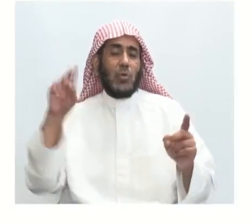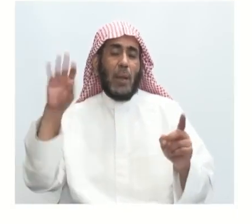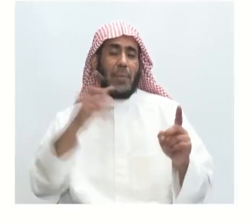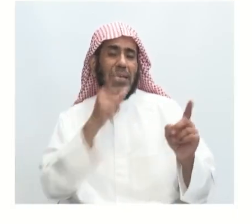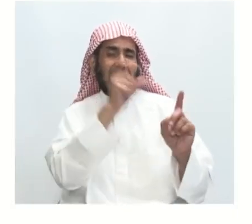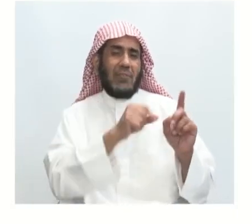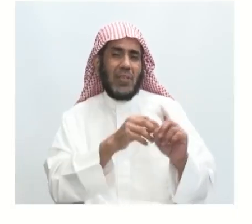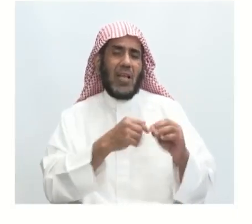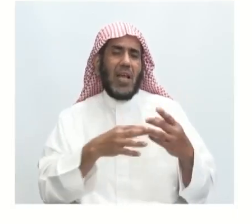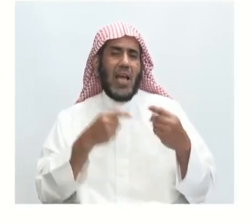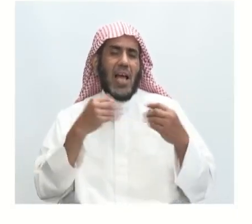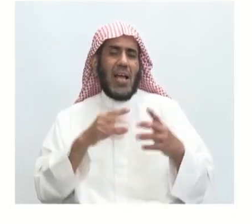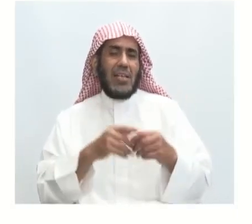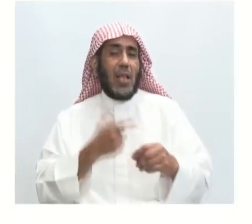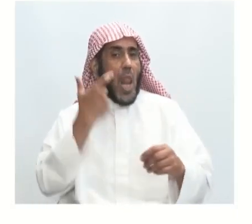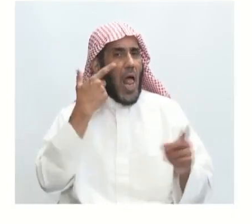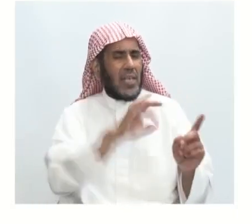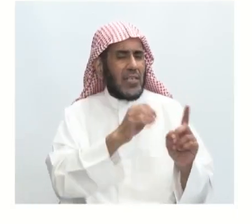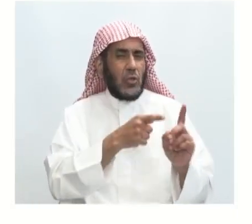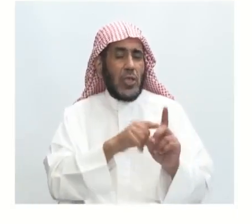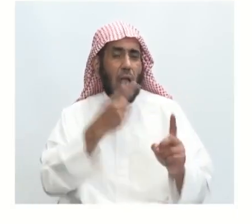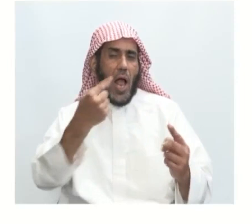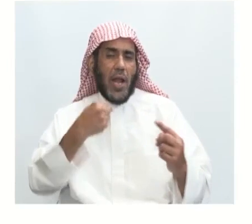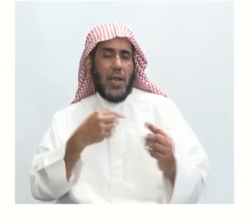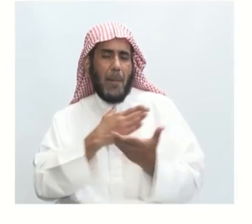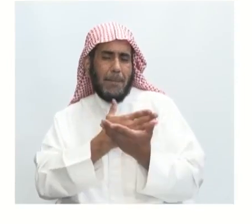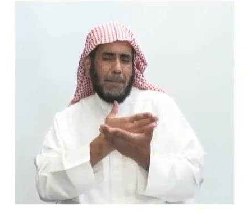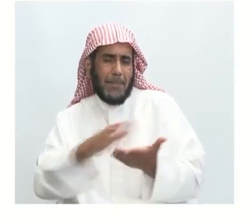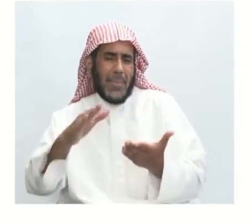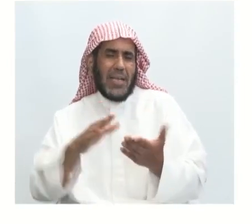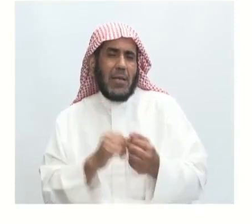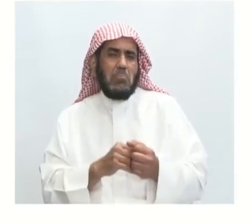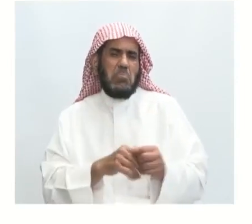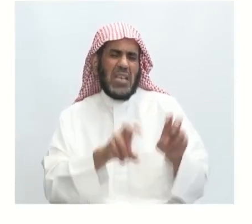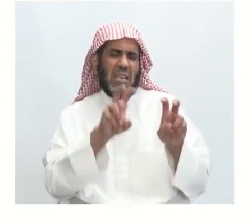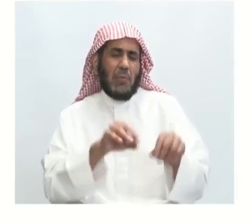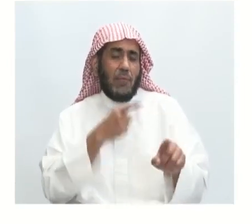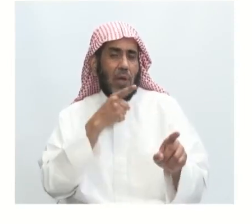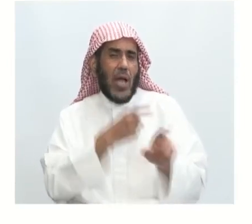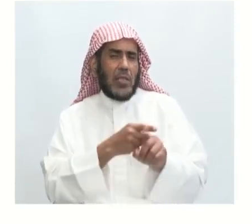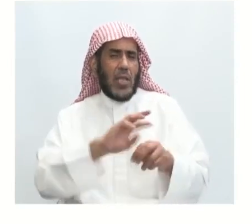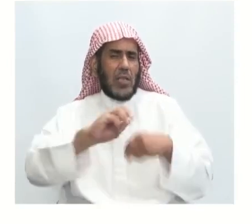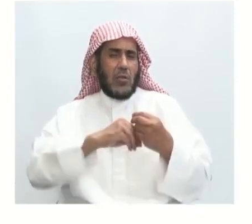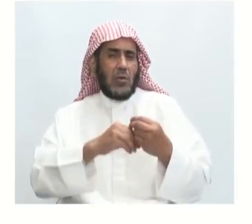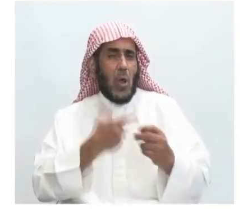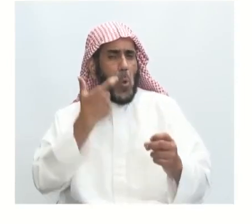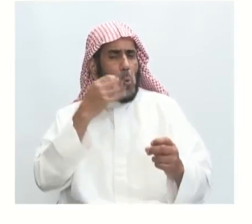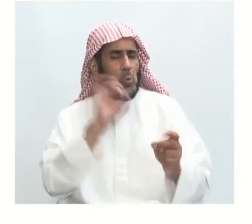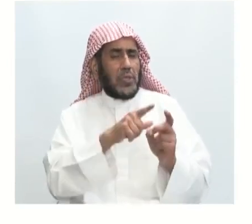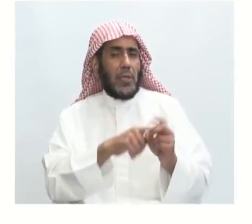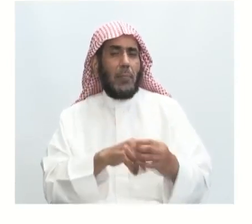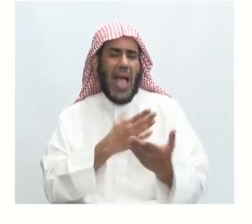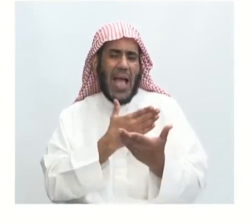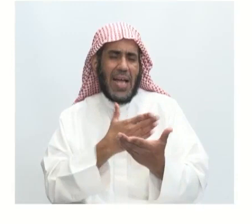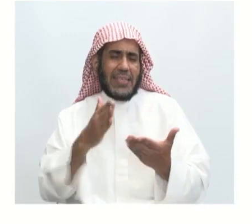ازل حسد الحساد عني بكبتهم فانت الذي سيرتهم لي حسدا ازل